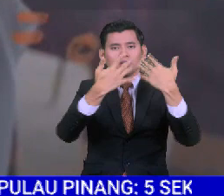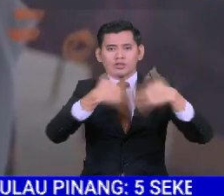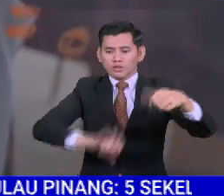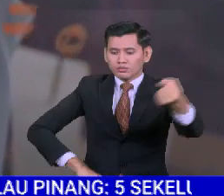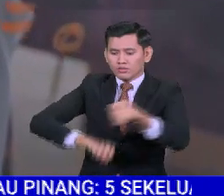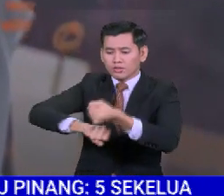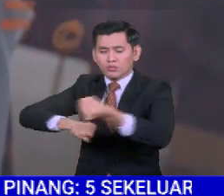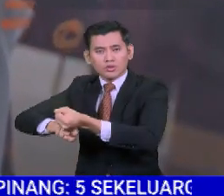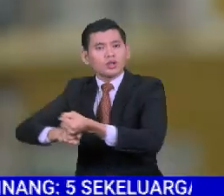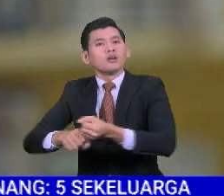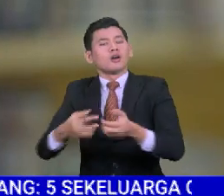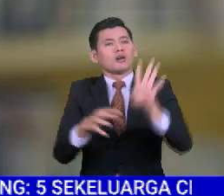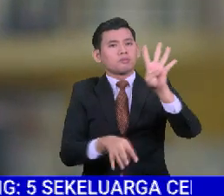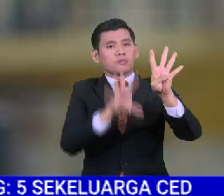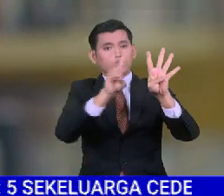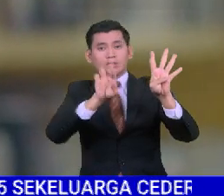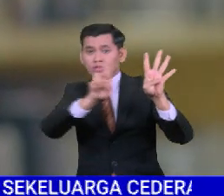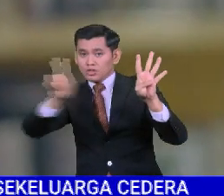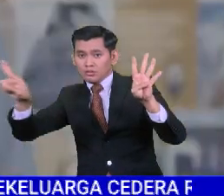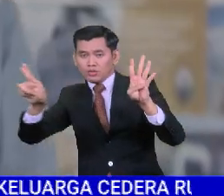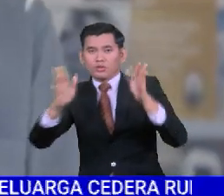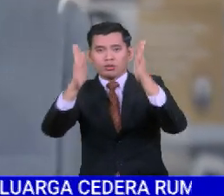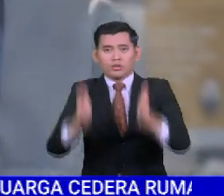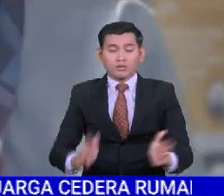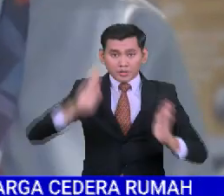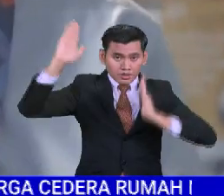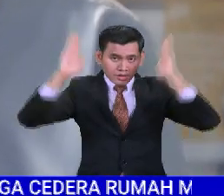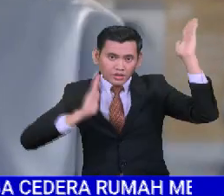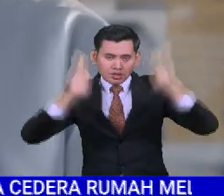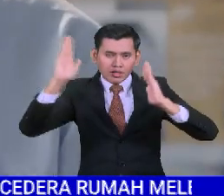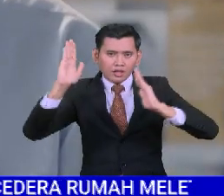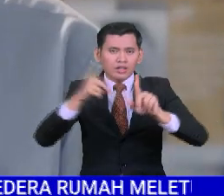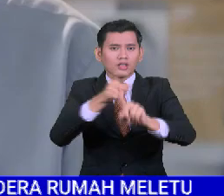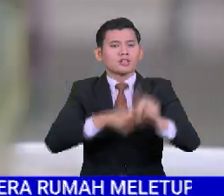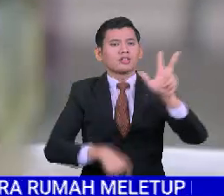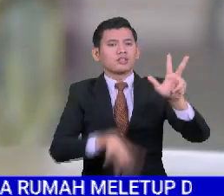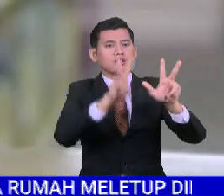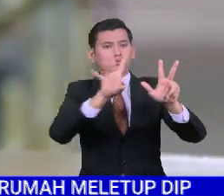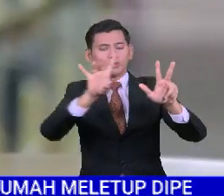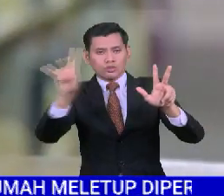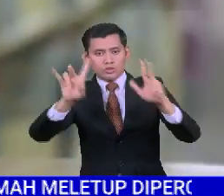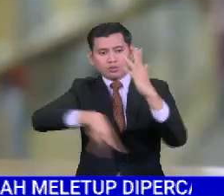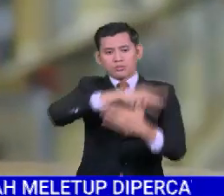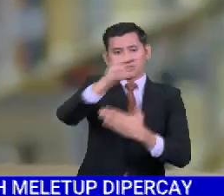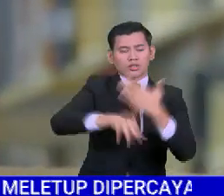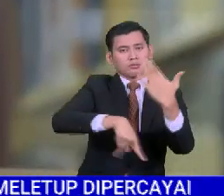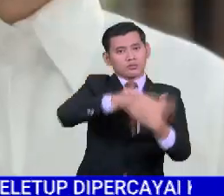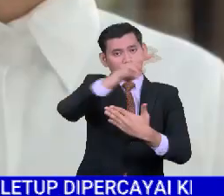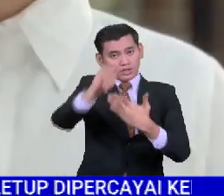lebih 46,000 individu seluruh negara melalui 370 program pembiayaan.